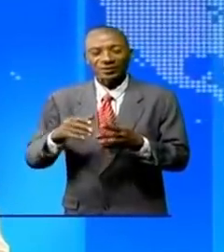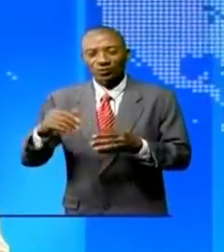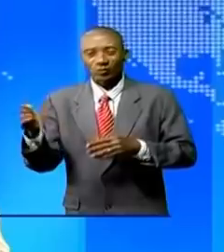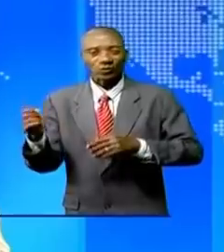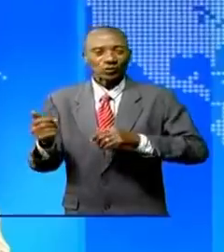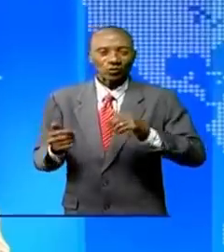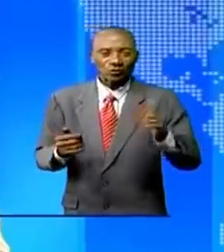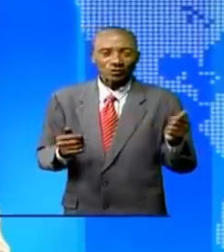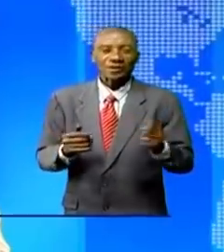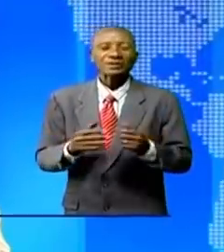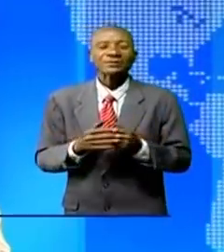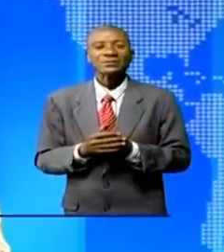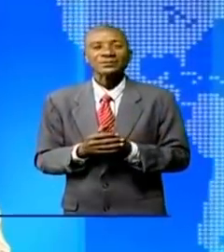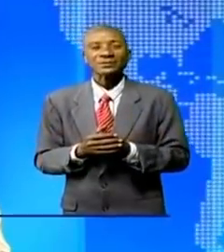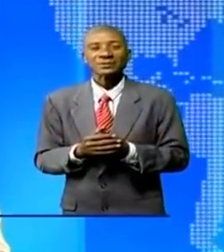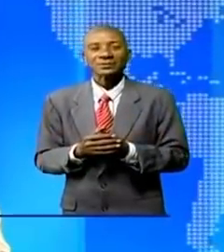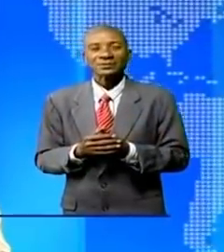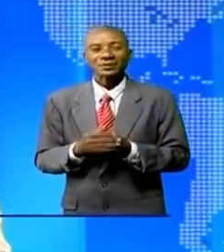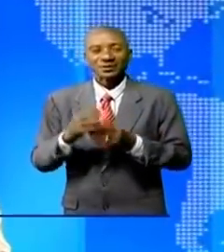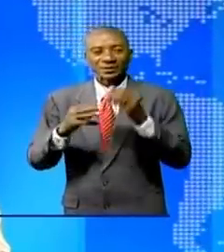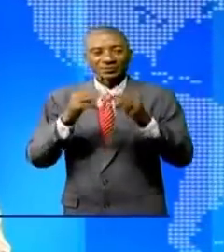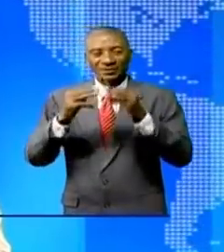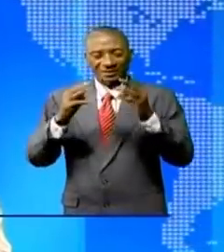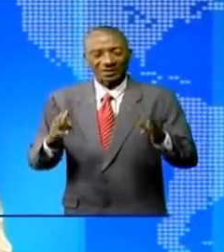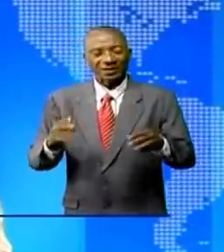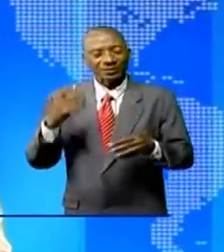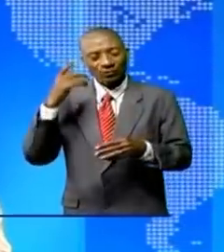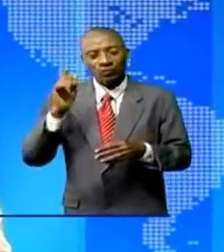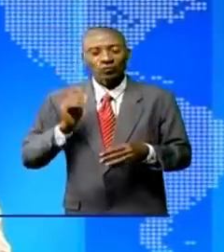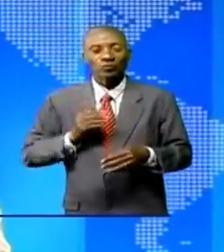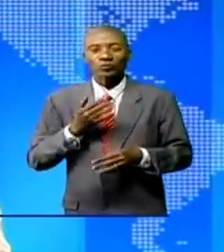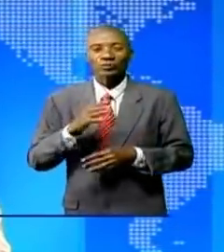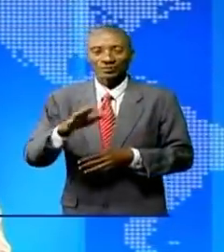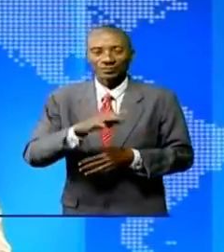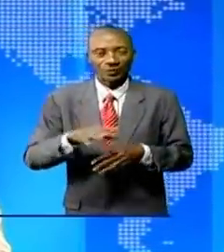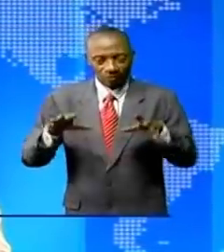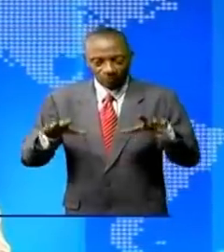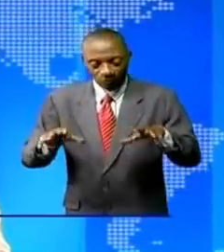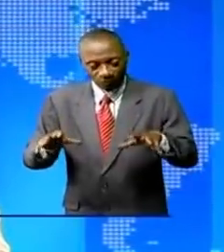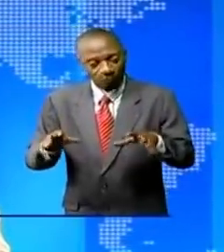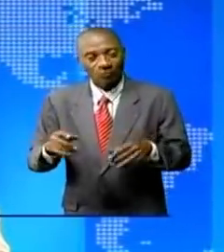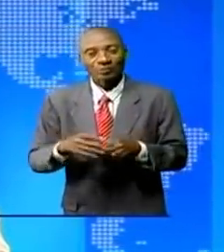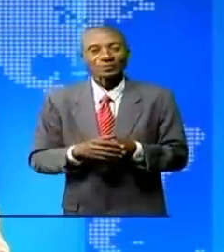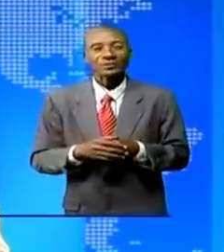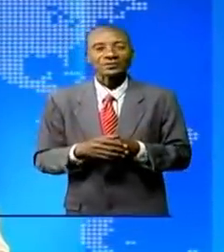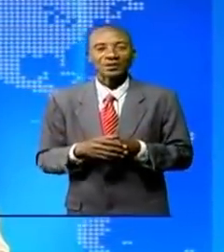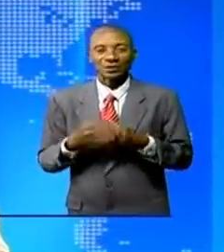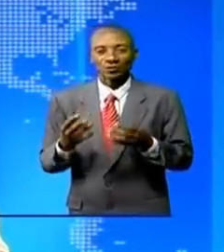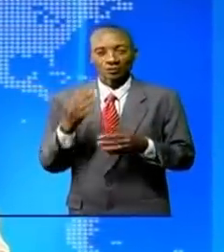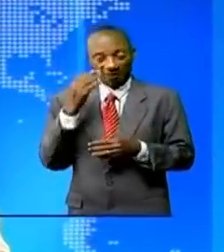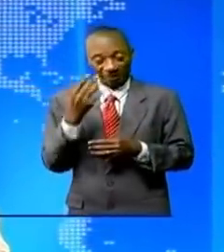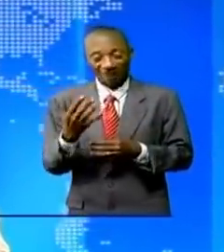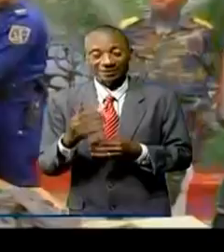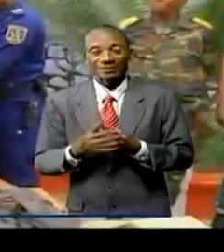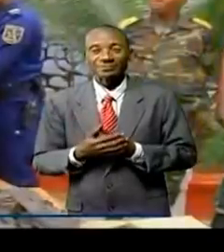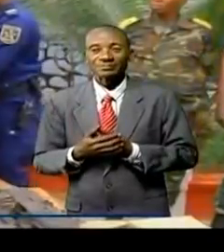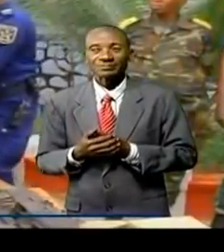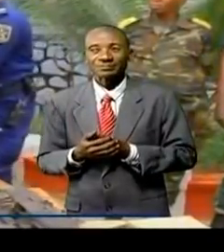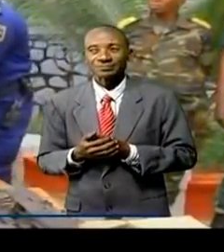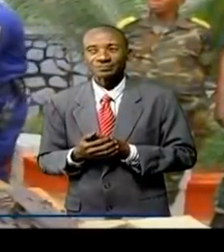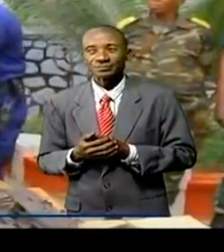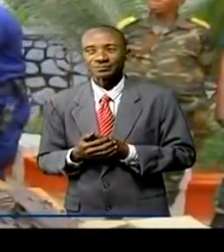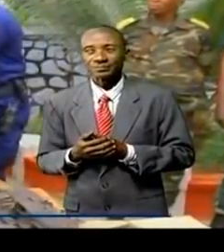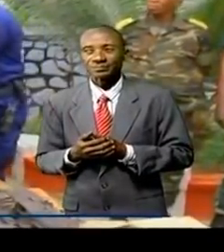plusieurs munitions de guerre, ont été présentées au vice-gouverneur de la province de l'Ituri. Reportage. C'est la